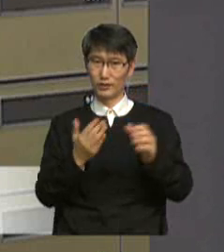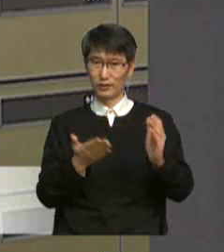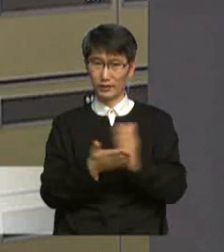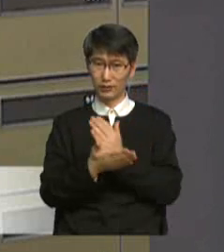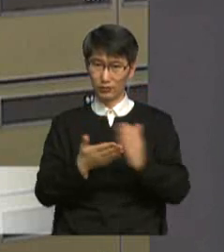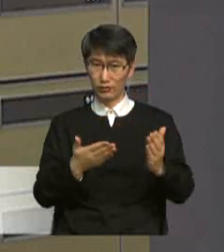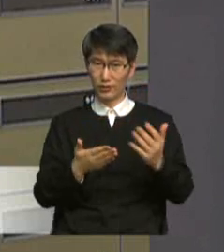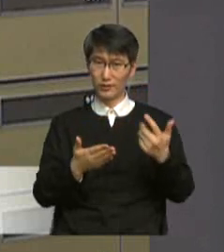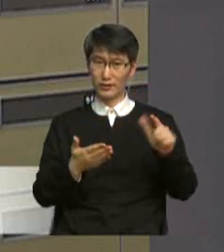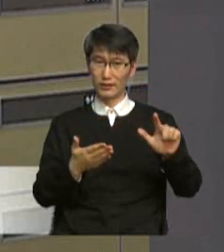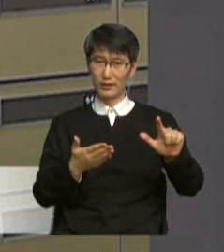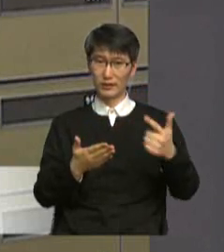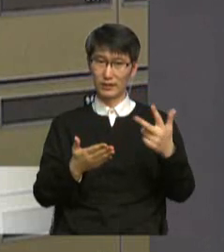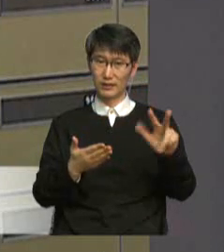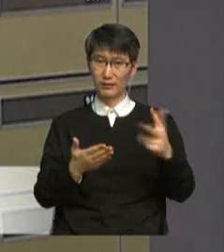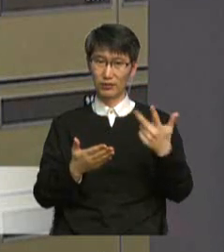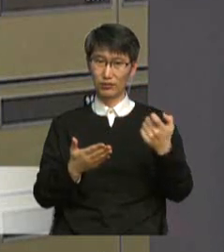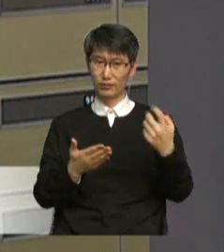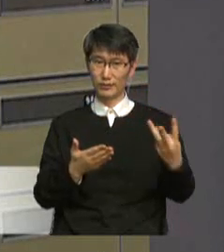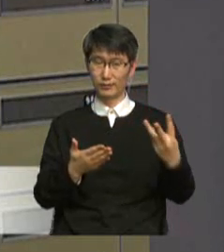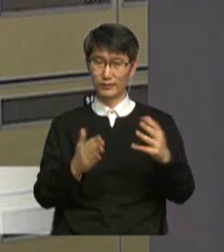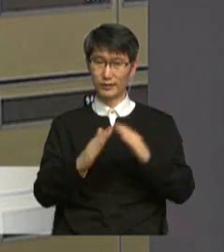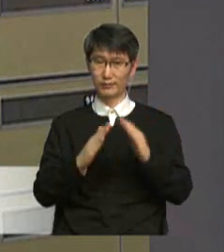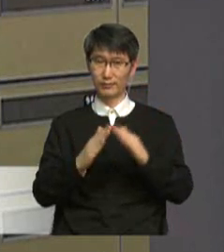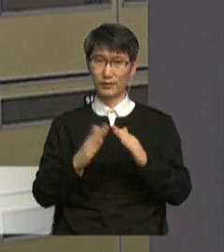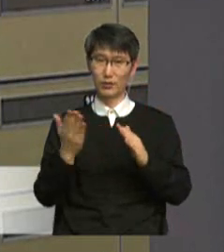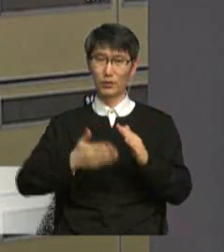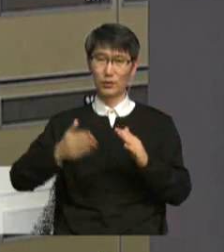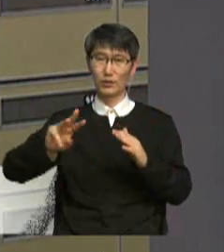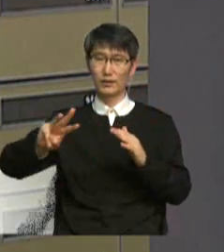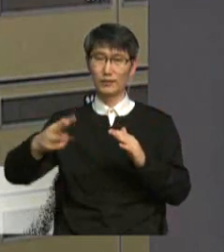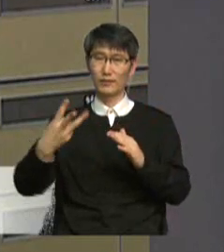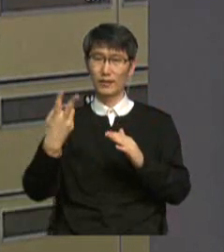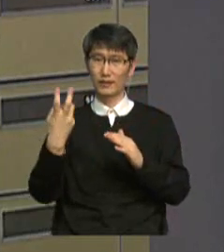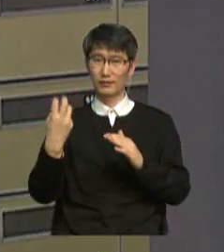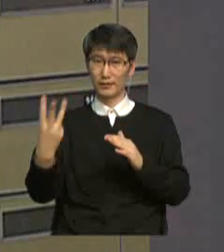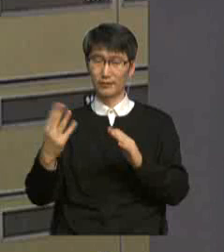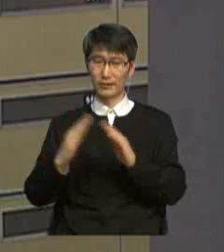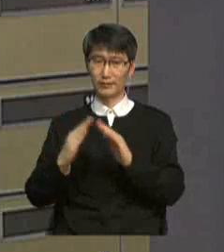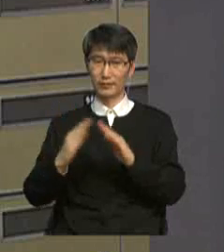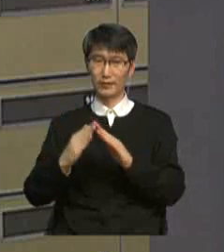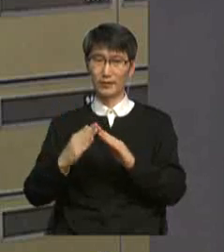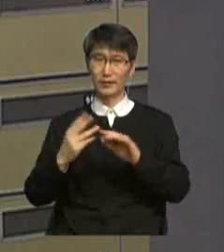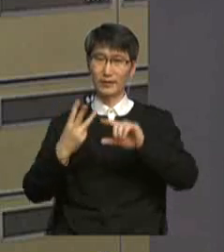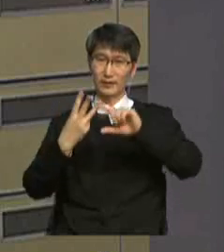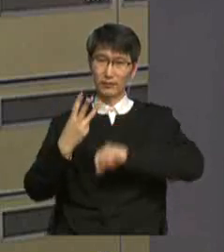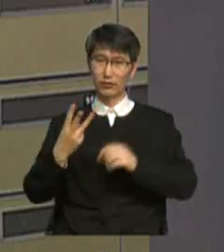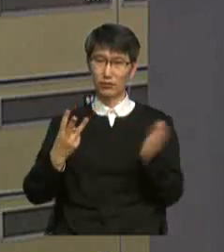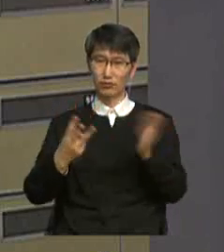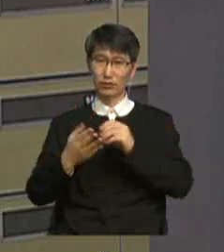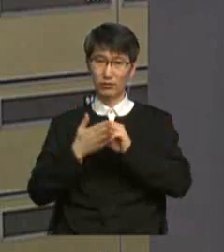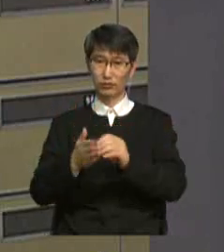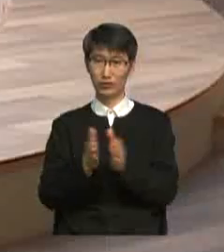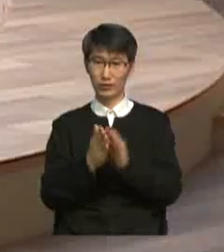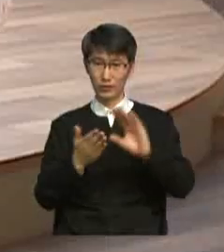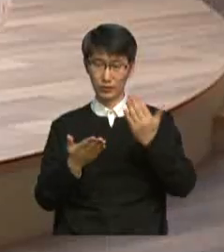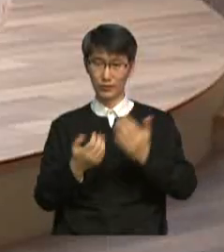쉐어하우스 763세대입니다. 공공임대 323세대는 다음 달부터 입주를